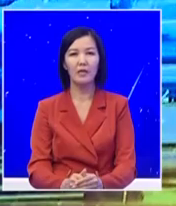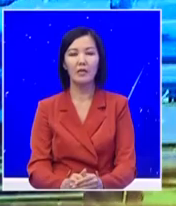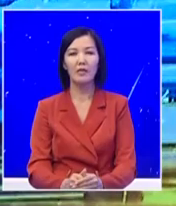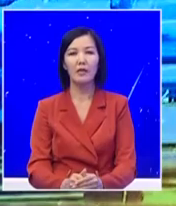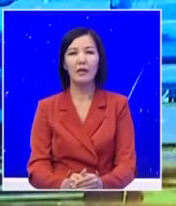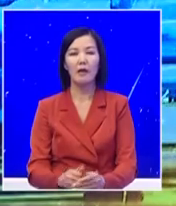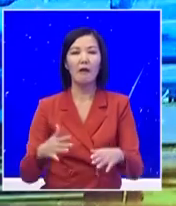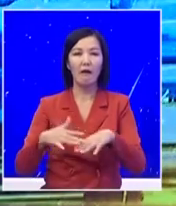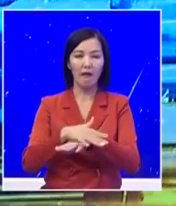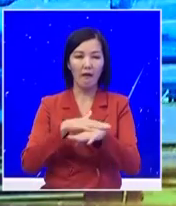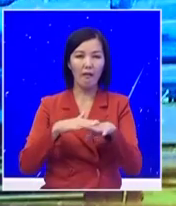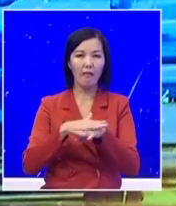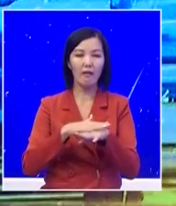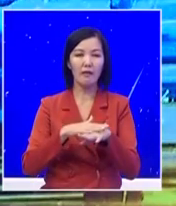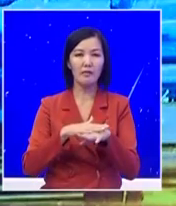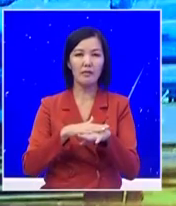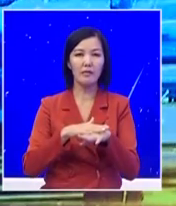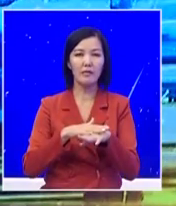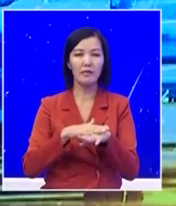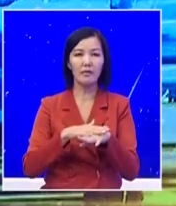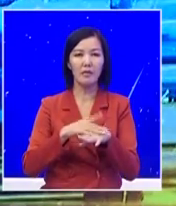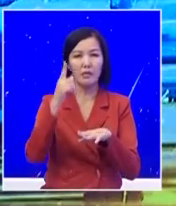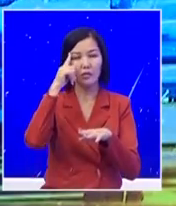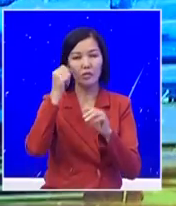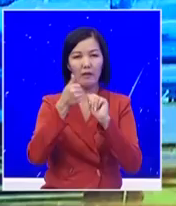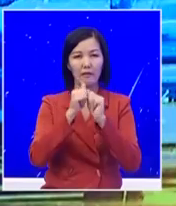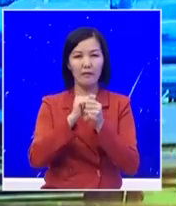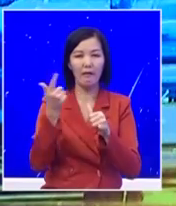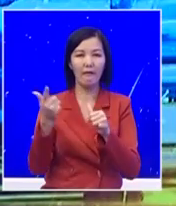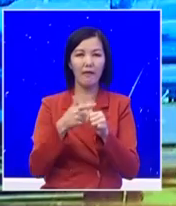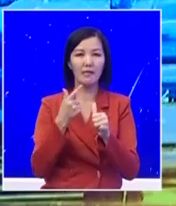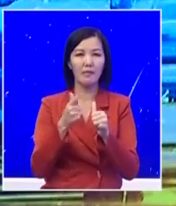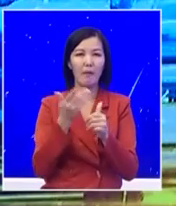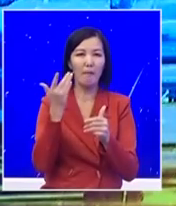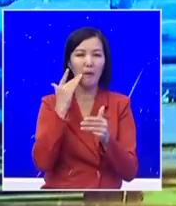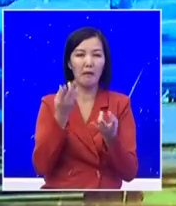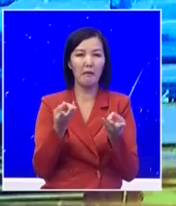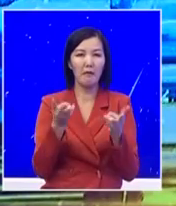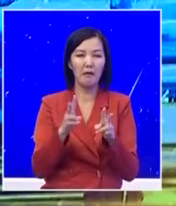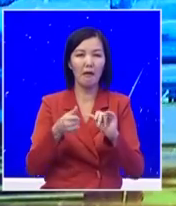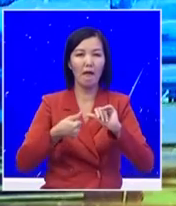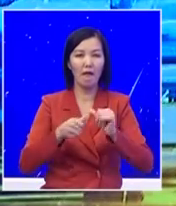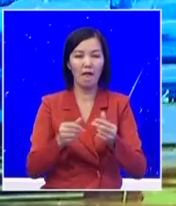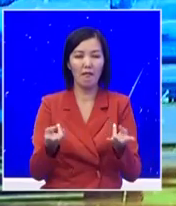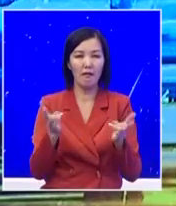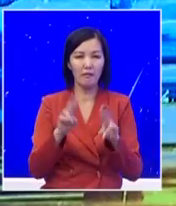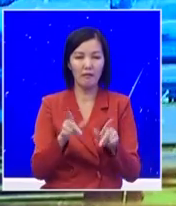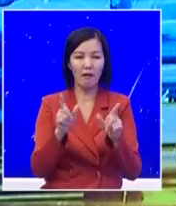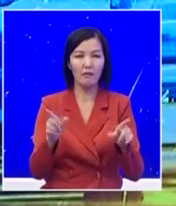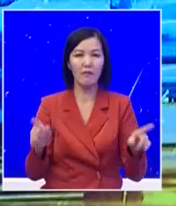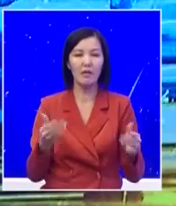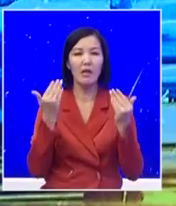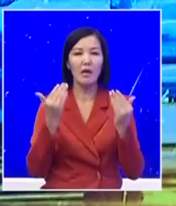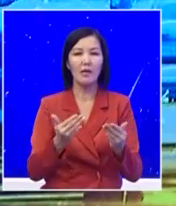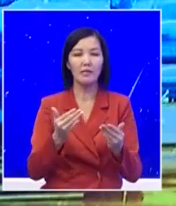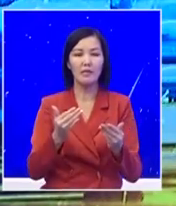Ел жадында есімі мәңгі қалған тұлғалар. Алматы облысында тәж тажалдың құрбаны болған арда заматтар жайлы бейне